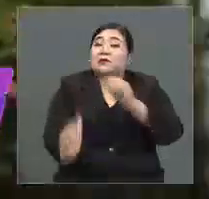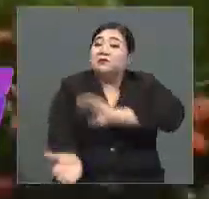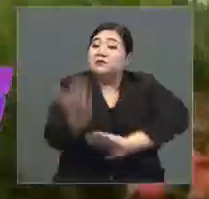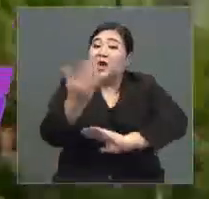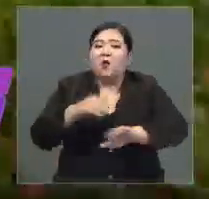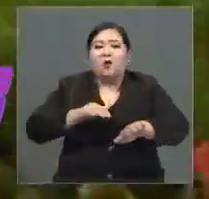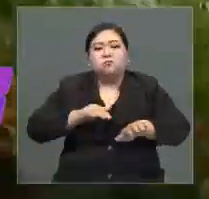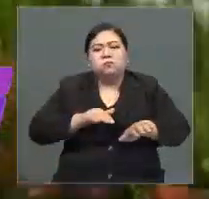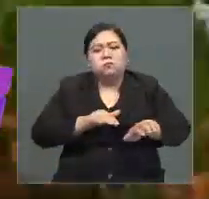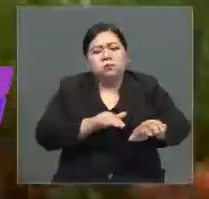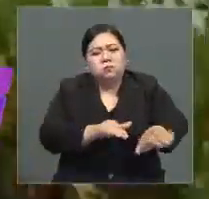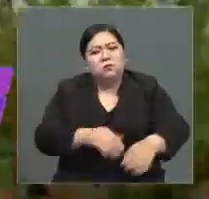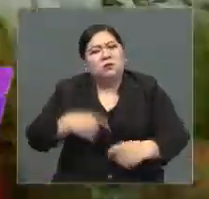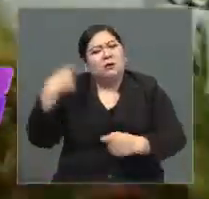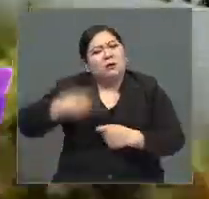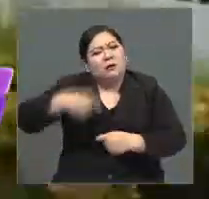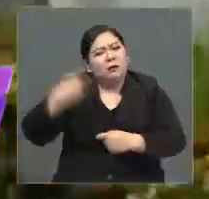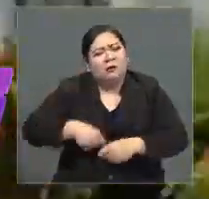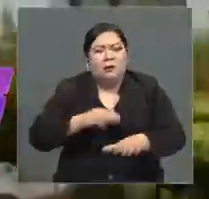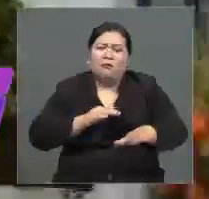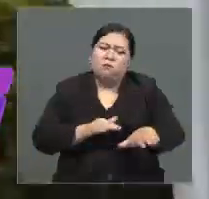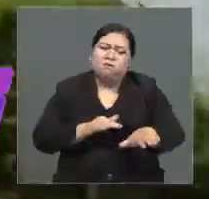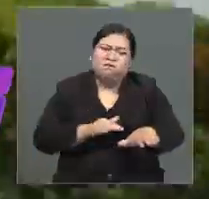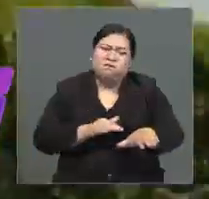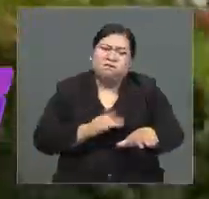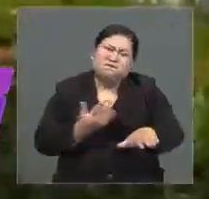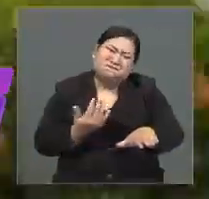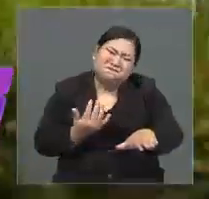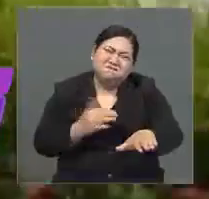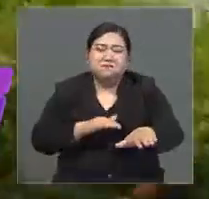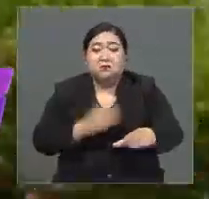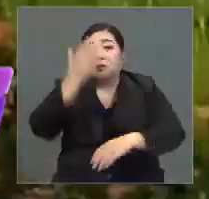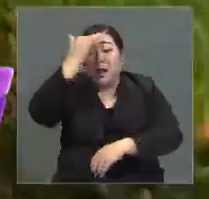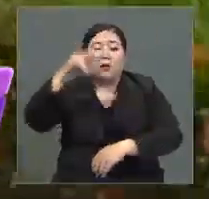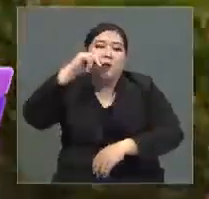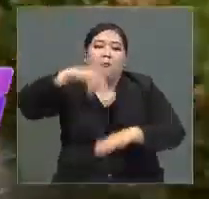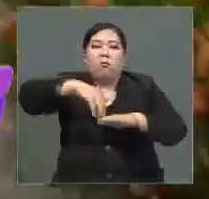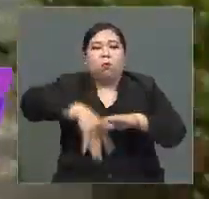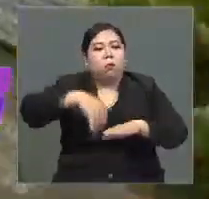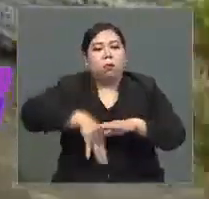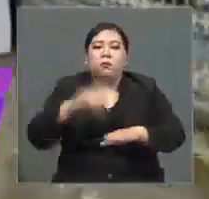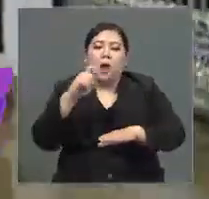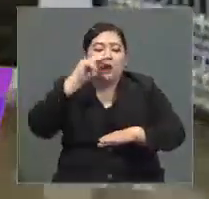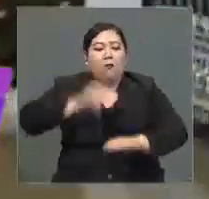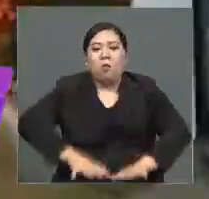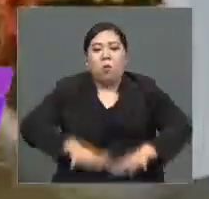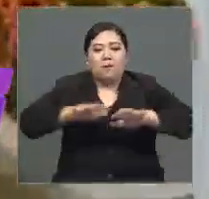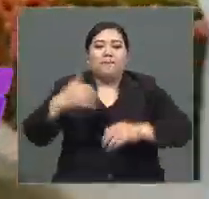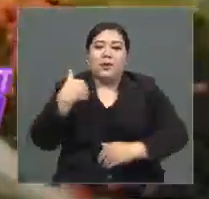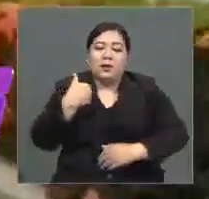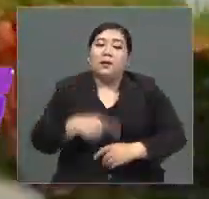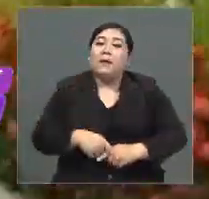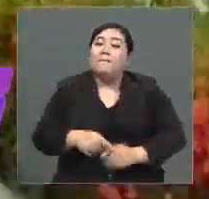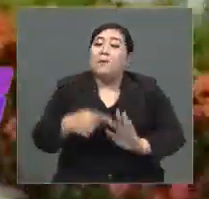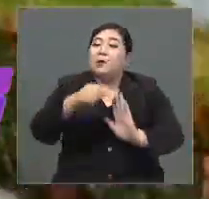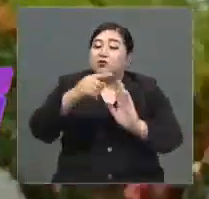ทำให้การจรจรติดขัดยังหนักเนองจากมีน้ำตรอการระบาย ท่วมขงผิวเจราจรเผ็กระเสมขาเข้า ส่วทางอ่อนนุด ข